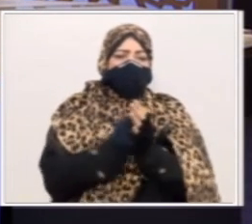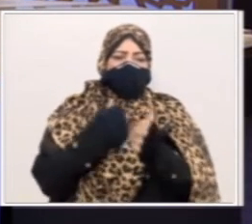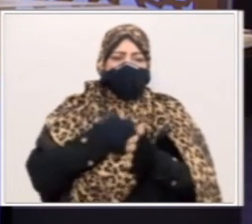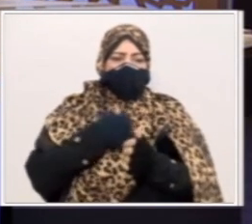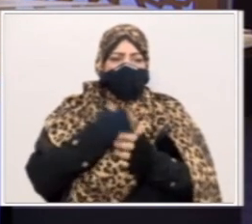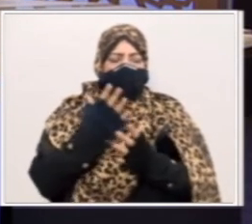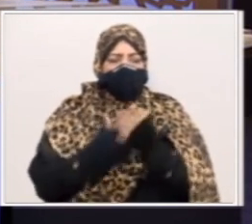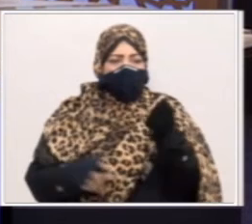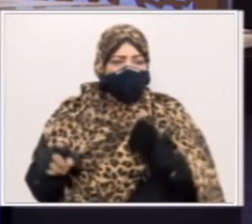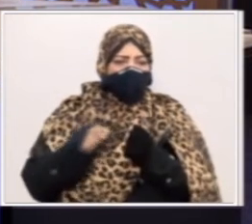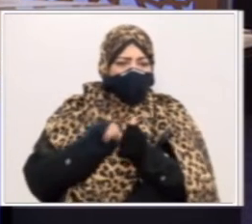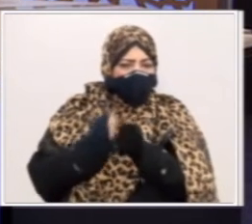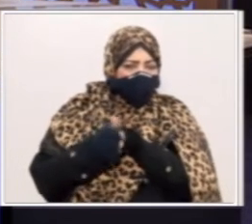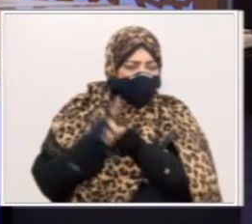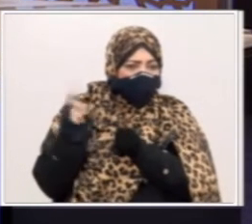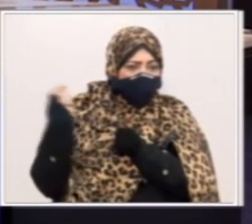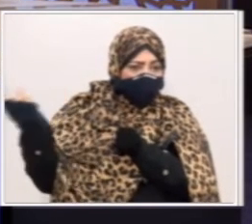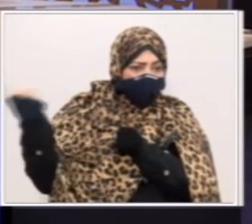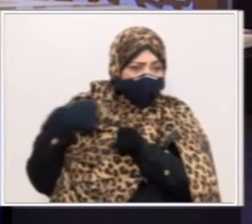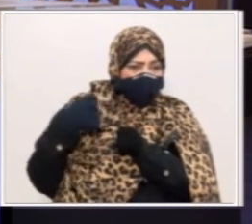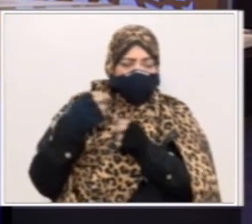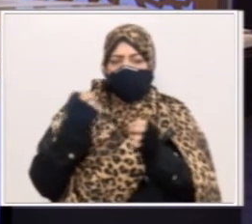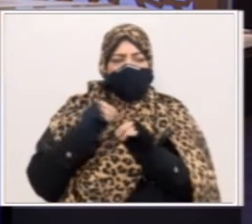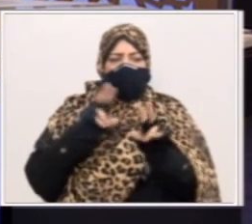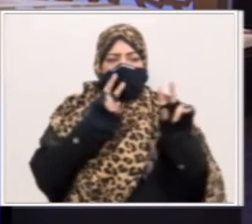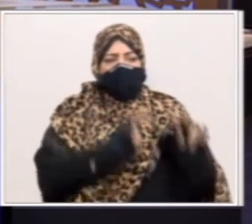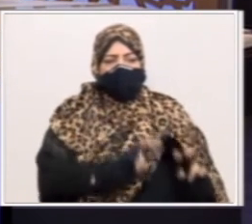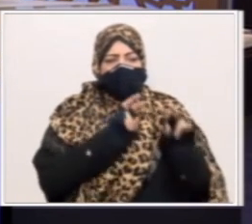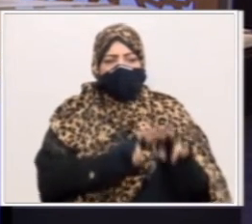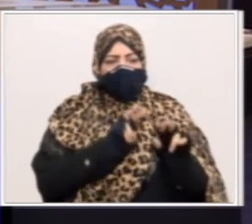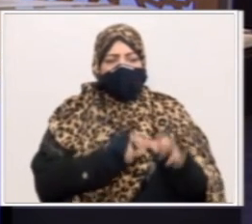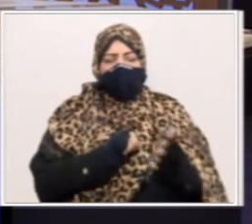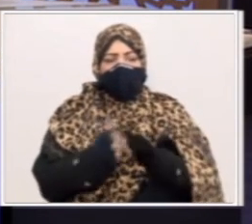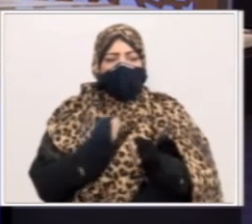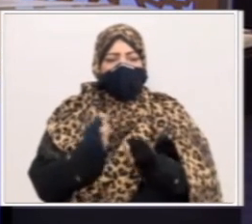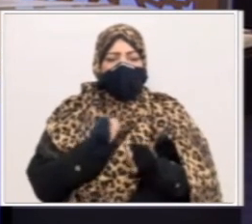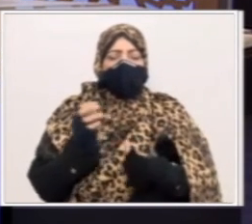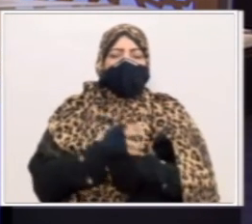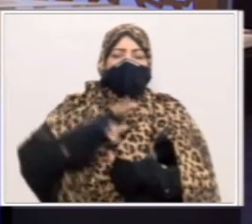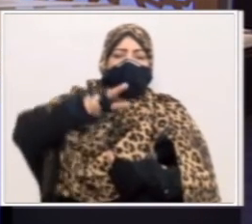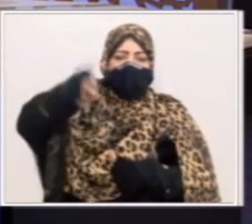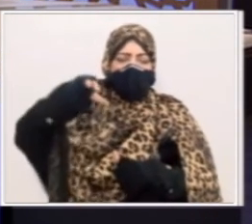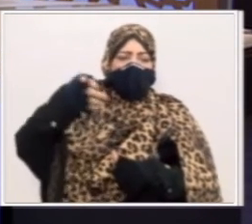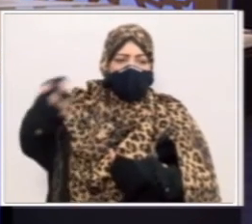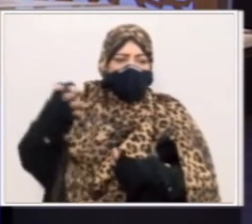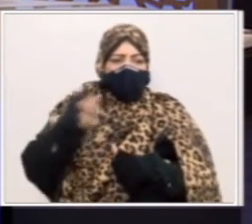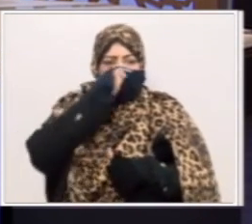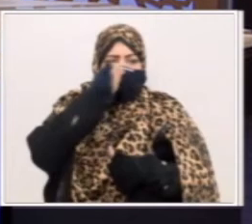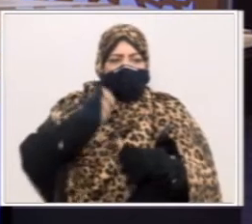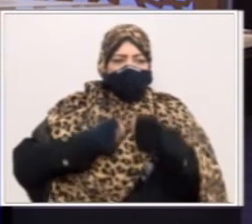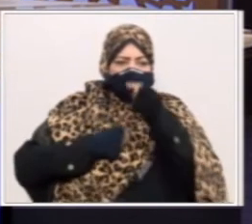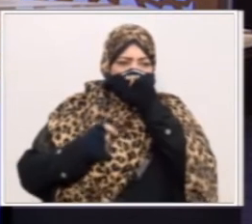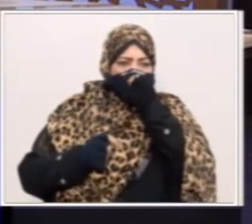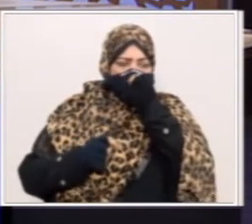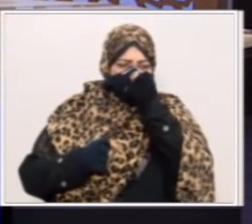لا كويس. لا بس على دمته قاعده. ايه تمام. اسمع يا شيخ، زي ما قلت لك يعني كل ما نبي نطلع المكان ضروري لازم